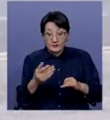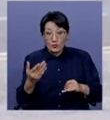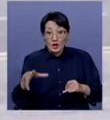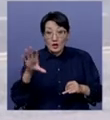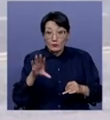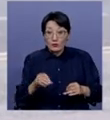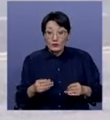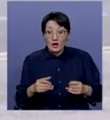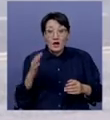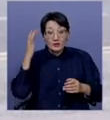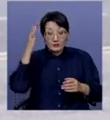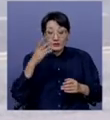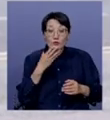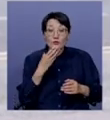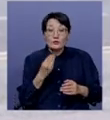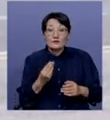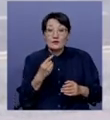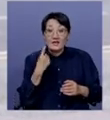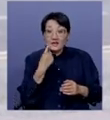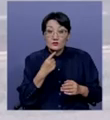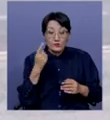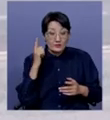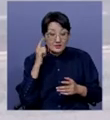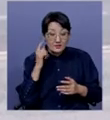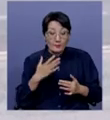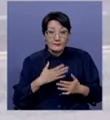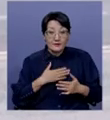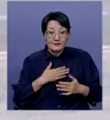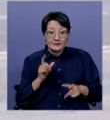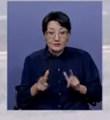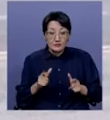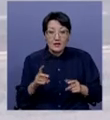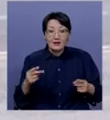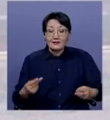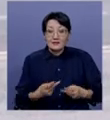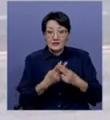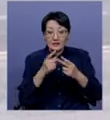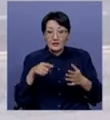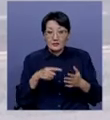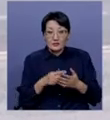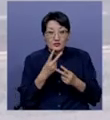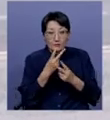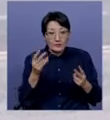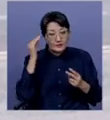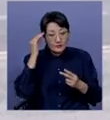бүкіл арманын өз аузынан естігенде, шынымен де Астана қаласына деген көзқарас